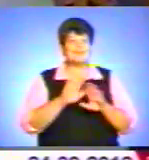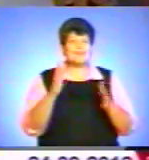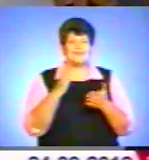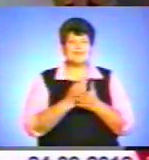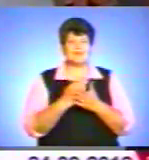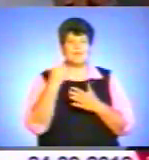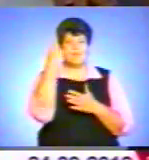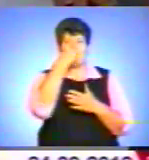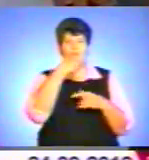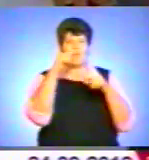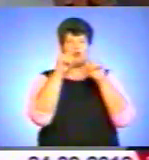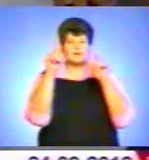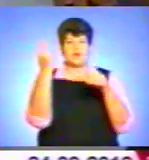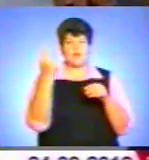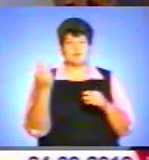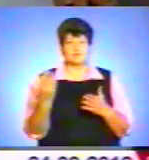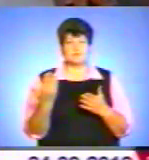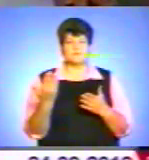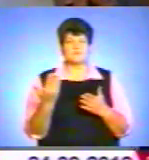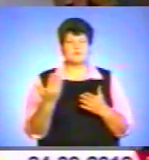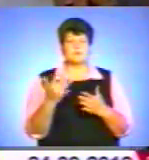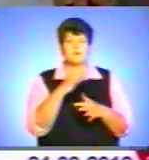як на портрет